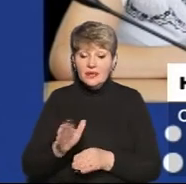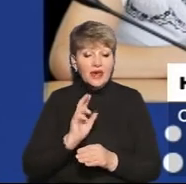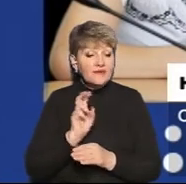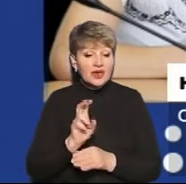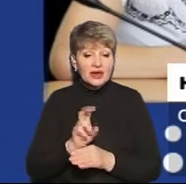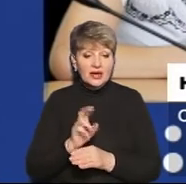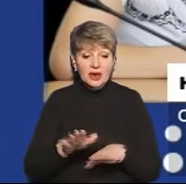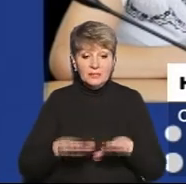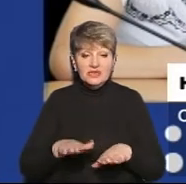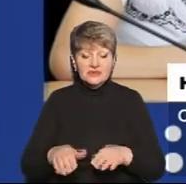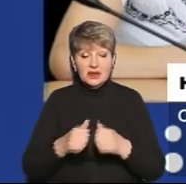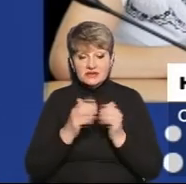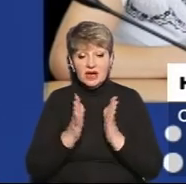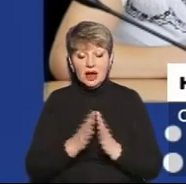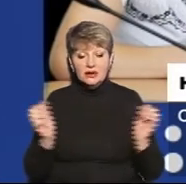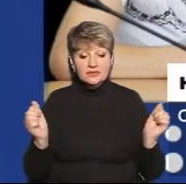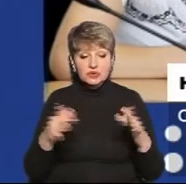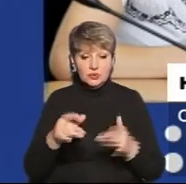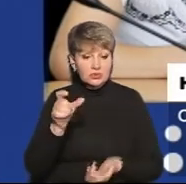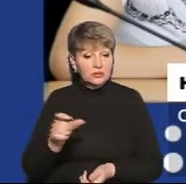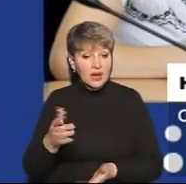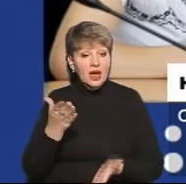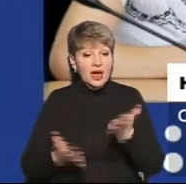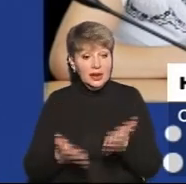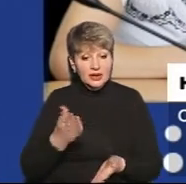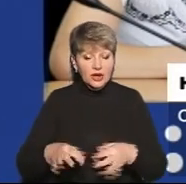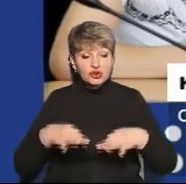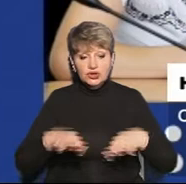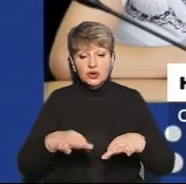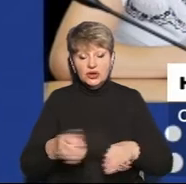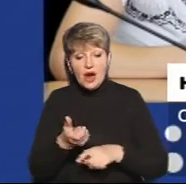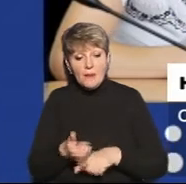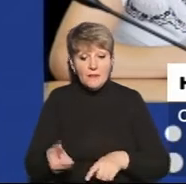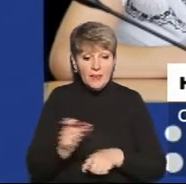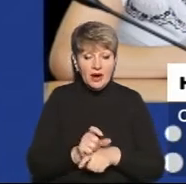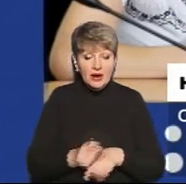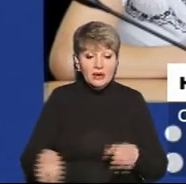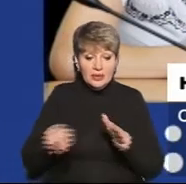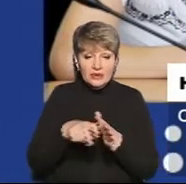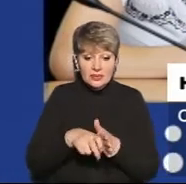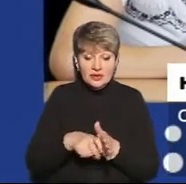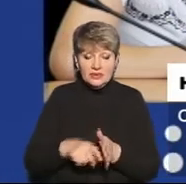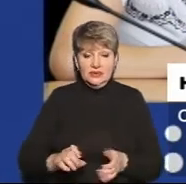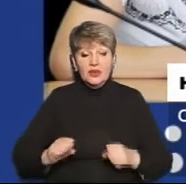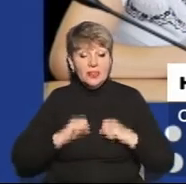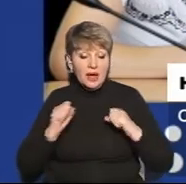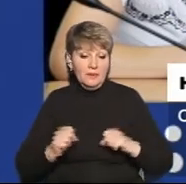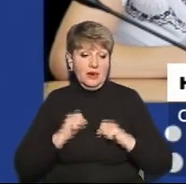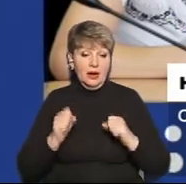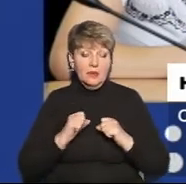місця загального скупчення людей. Якщо транспорт перевантажений, максимально намагайтеся